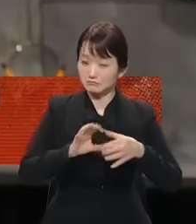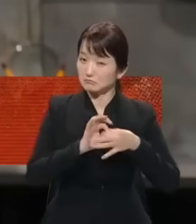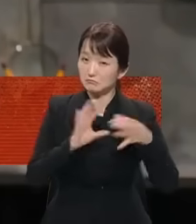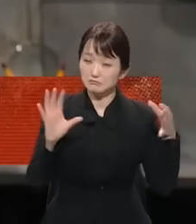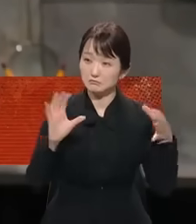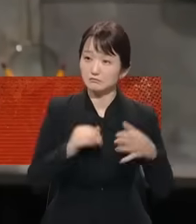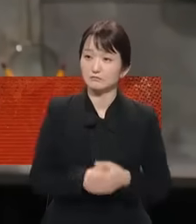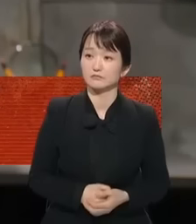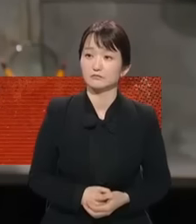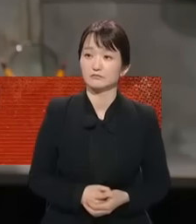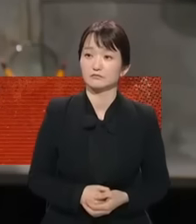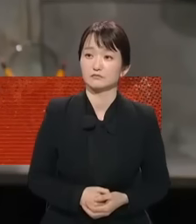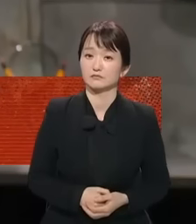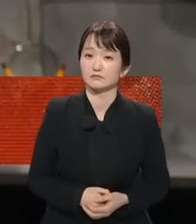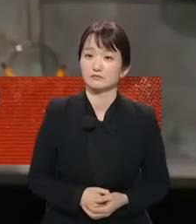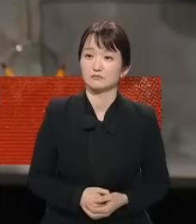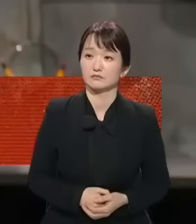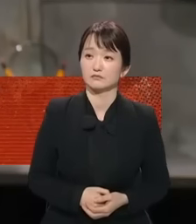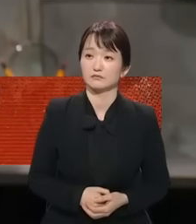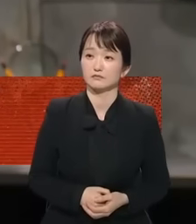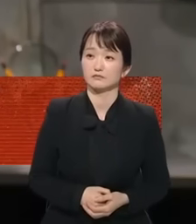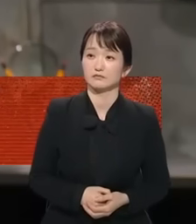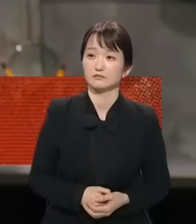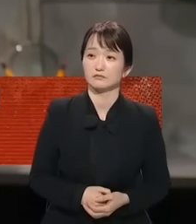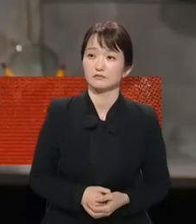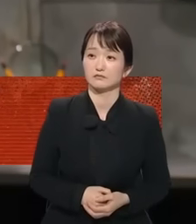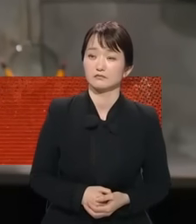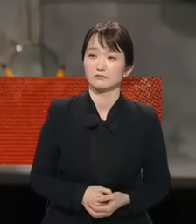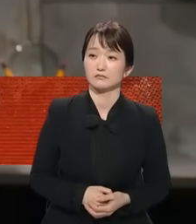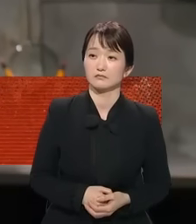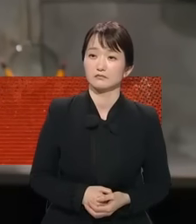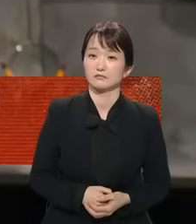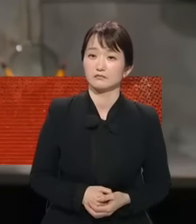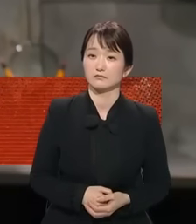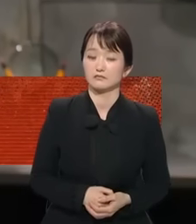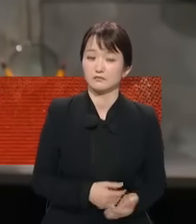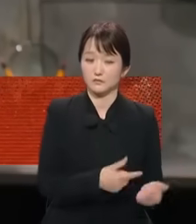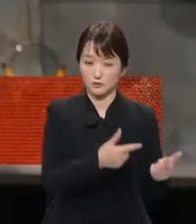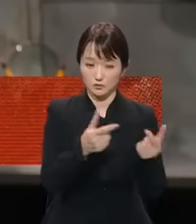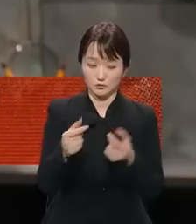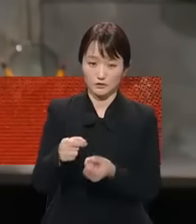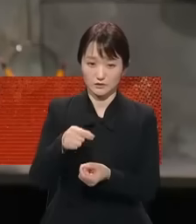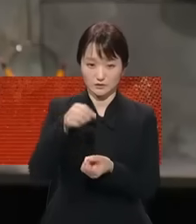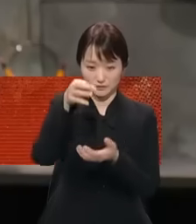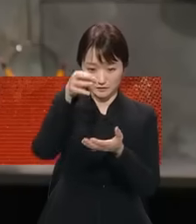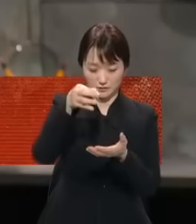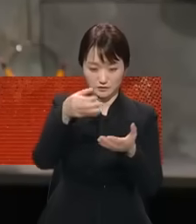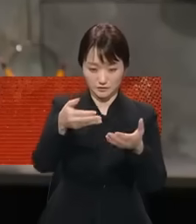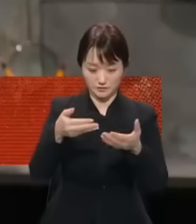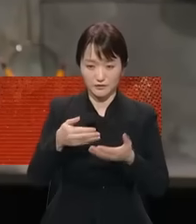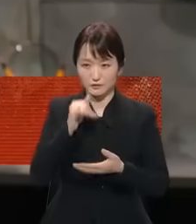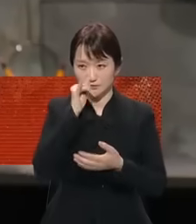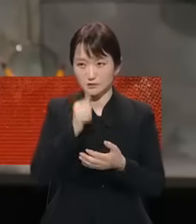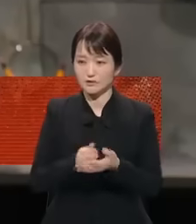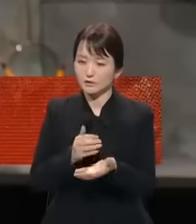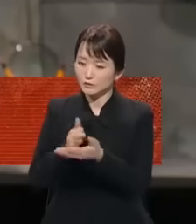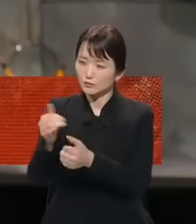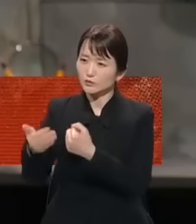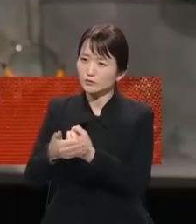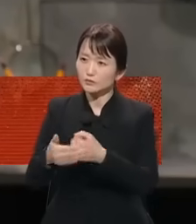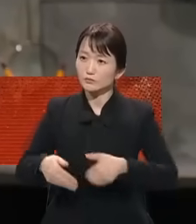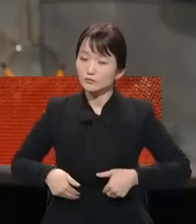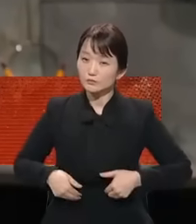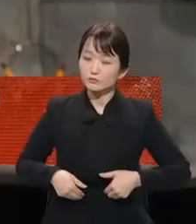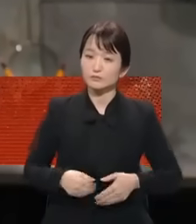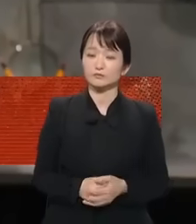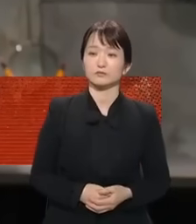없는데 한정 승인했다 그러면 이걸 같이 받을 수도 있는 상황이에요. 이복 형제들이 좀 전문가의 도움이 꼭 필요한 상황 같고요. 뭐 이복 형제